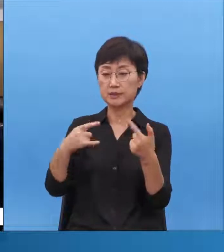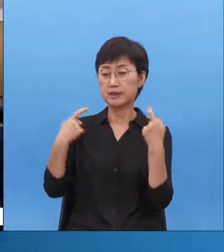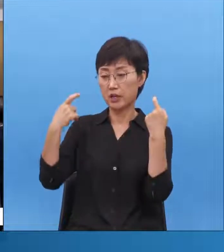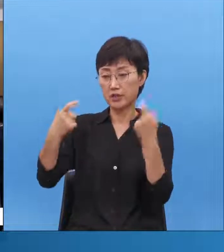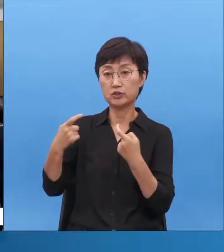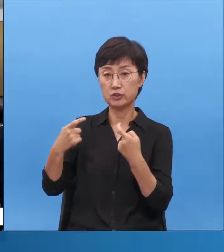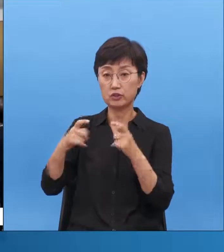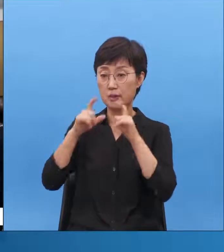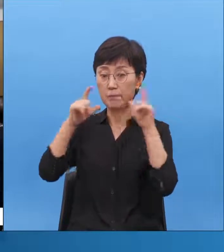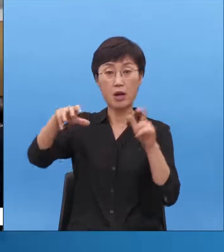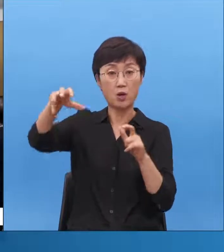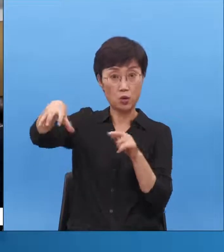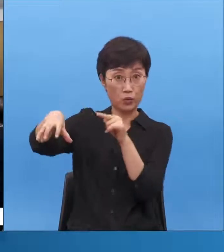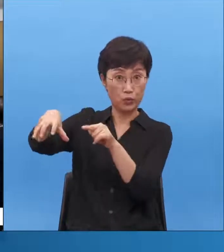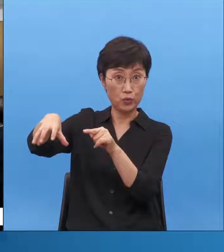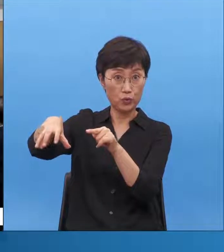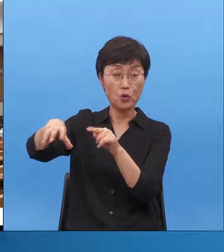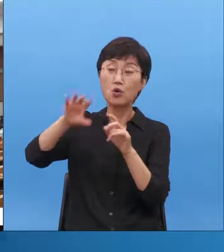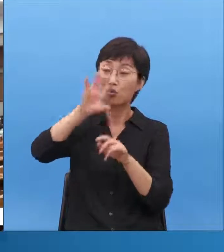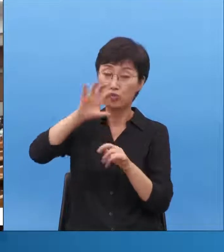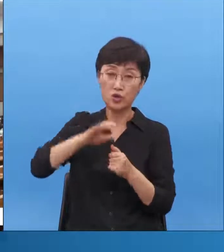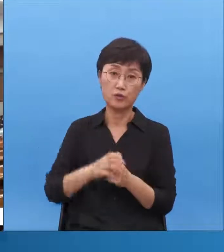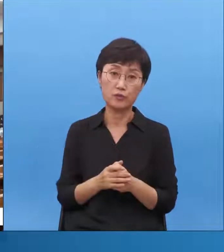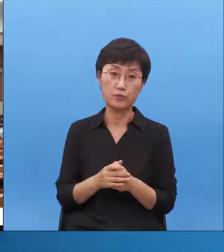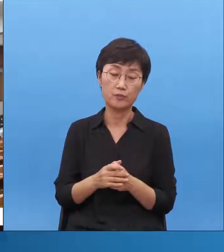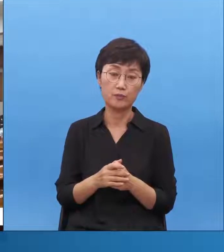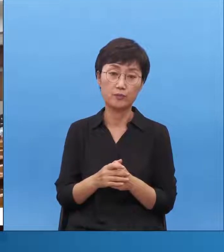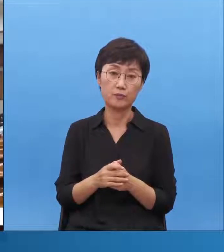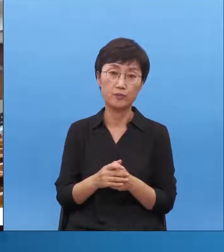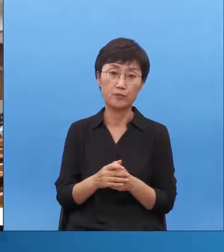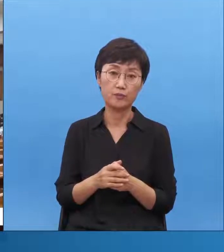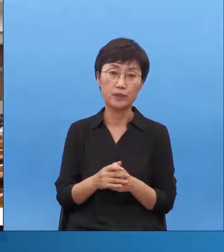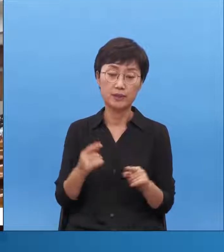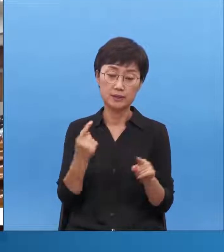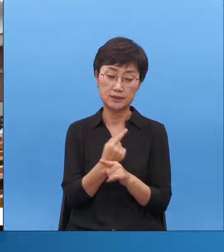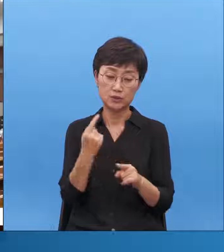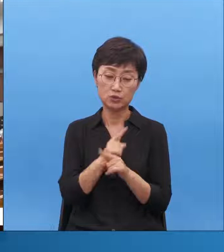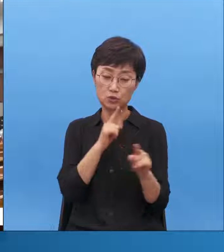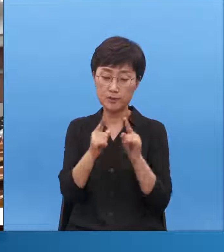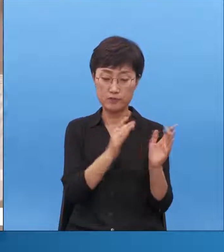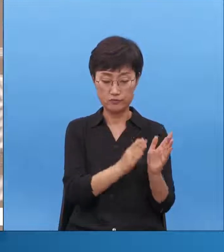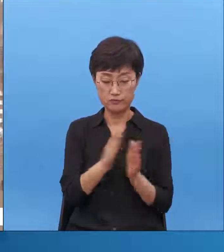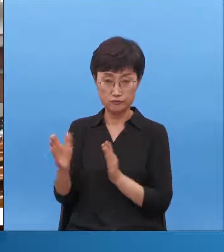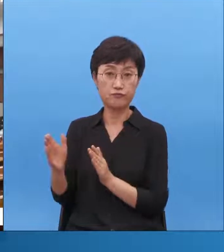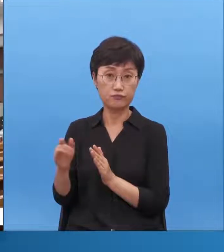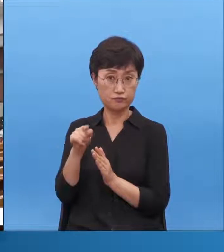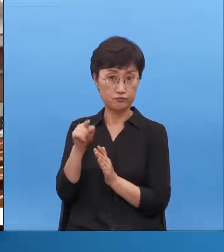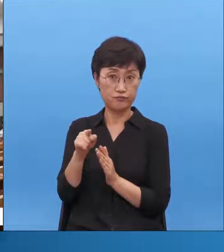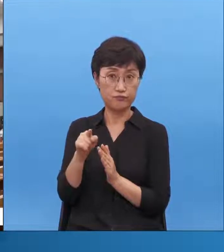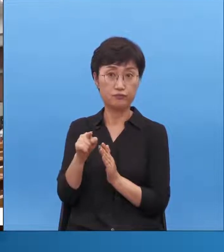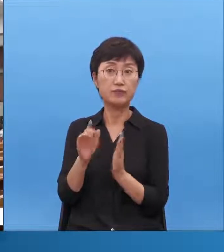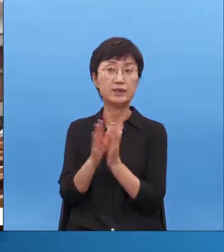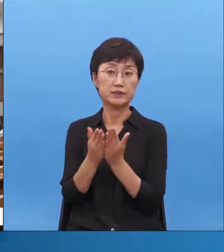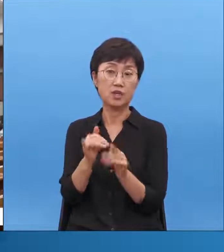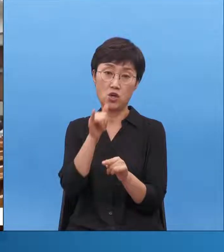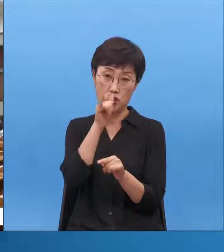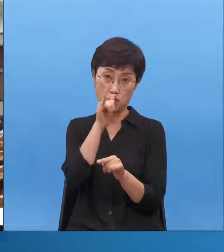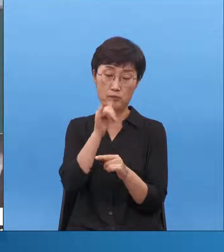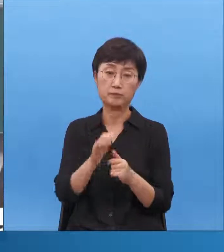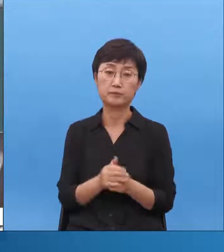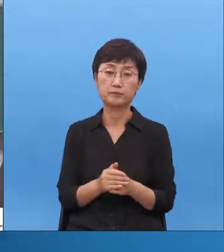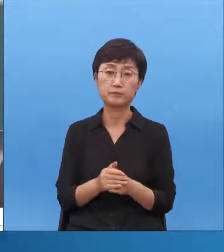처음 선포된 북미주 산업인대회, 새롭게 시작된 치유 메시지를 정리한 237 새가족 현장 사역자 훈련